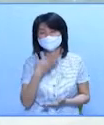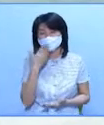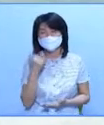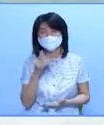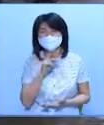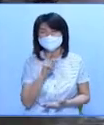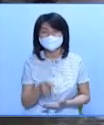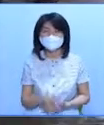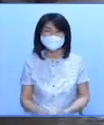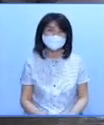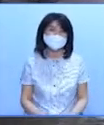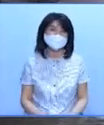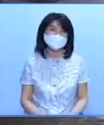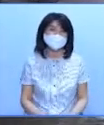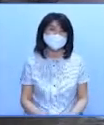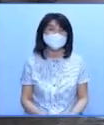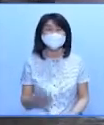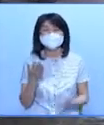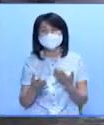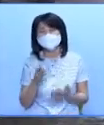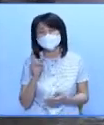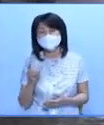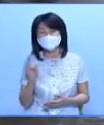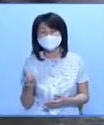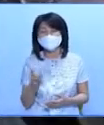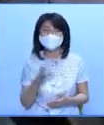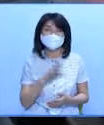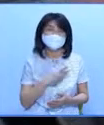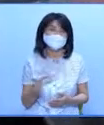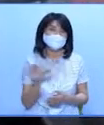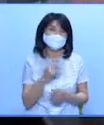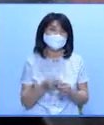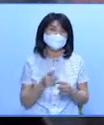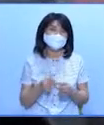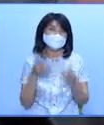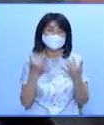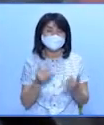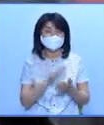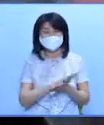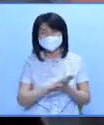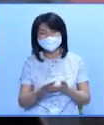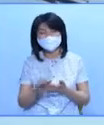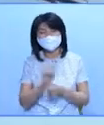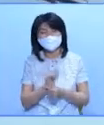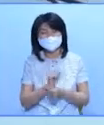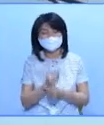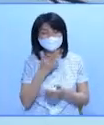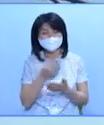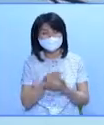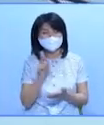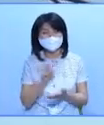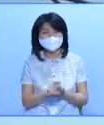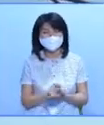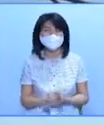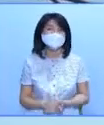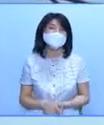салынған. Ал такси қызметкерлері болса, көлік жуу орталығына келіп, өз машиналарын толығымен тазарту жұмыстарынан өткізеді. Бұл індеттің алдын алу